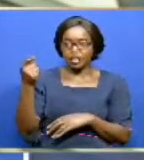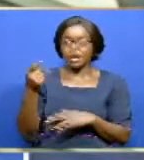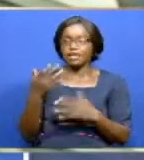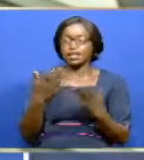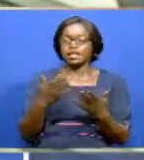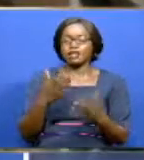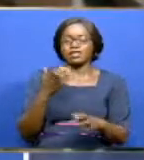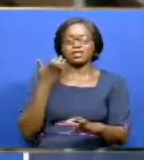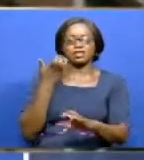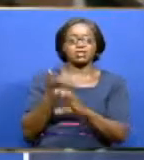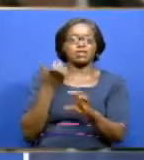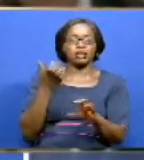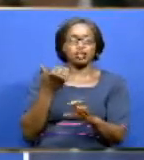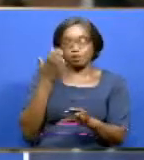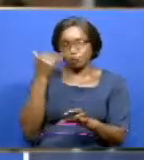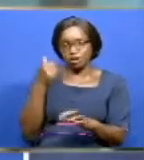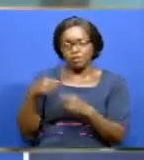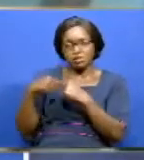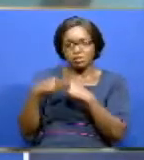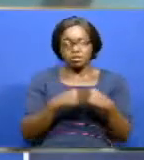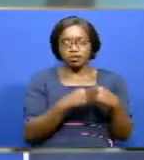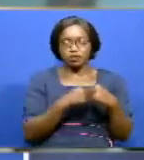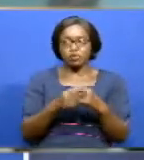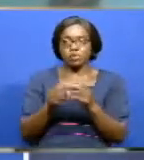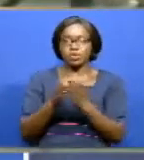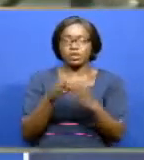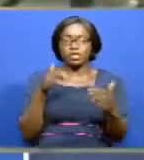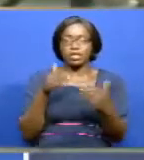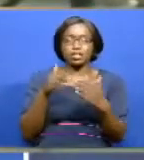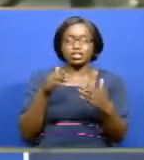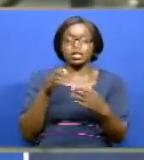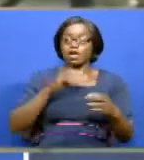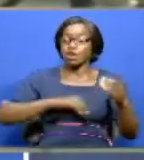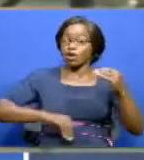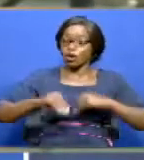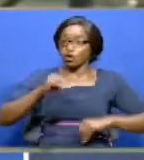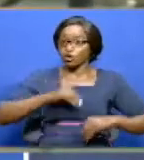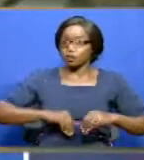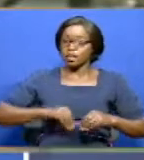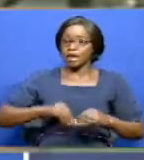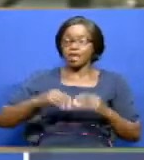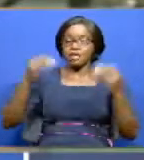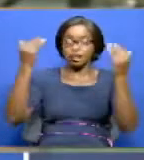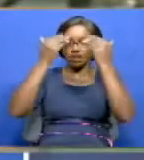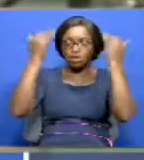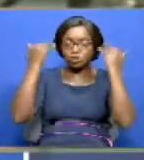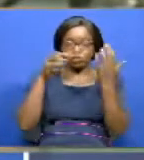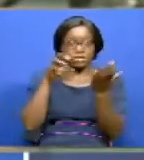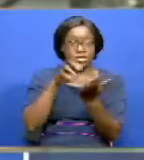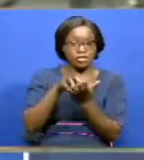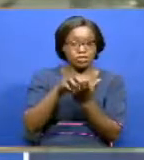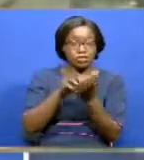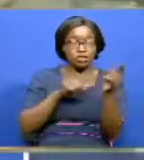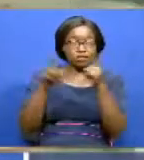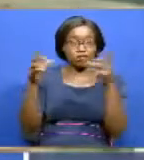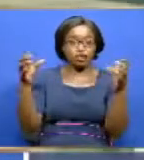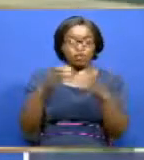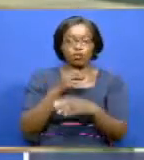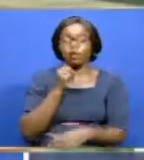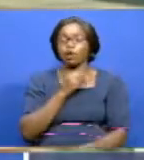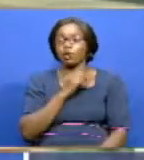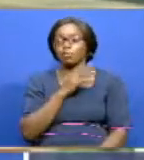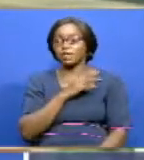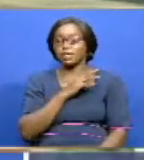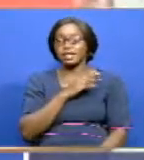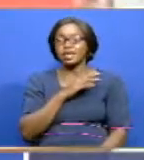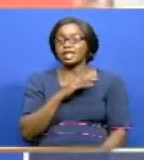mwamba kufuatia mzozo na tume ya maadili na kukabiliana na ufisadi na kesi iliyowasilishwa na kampuni ya Safaricom kulalamikia deni